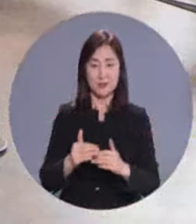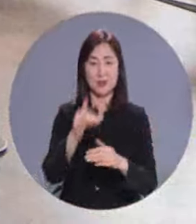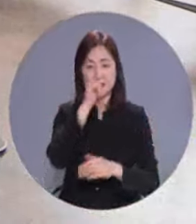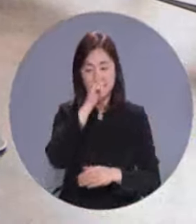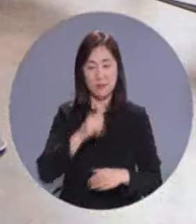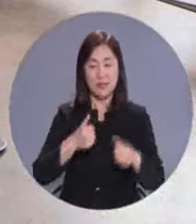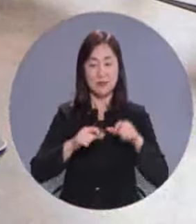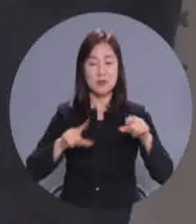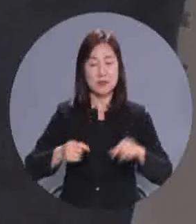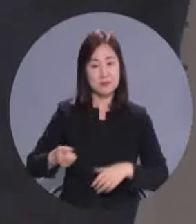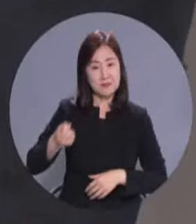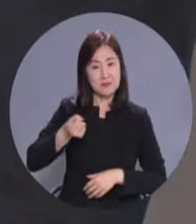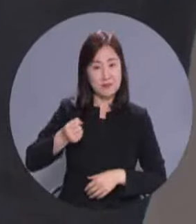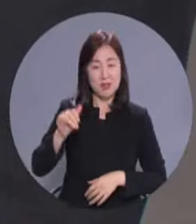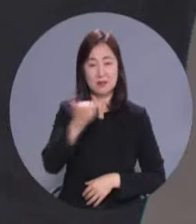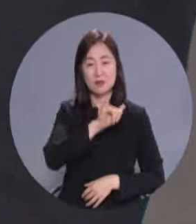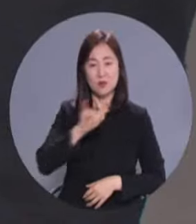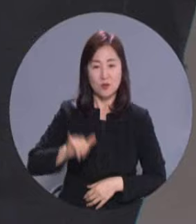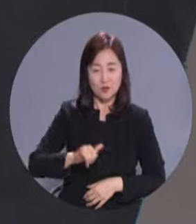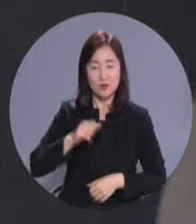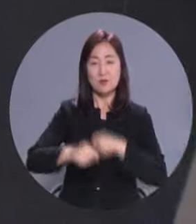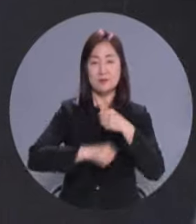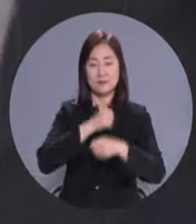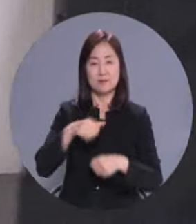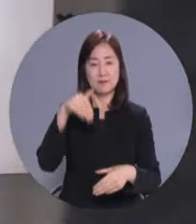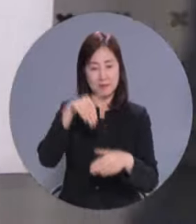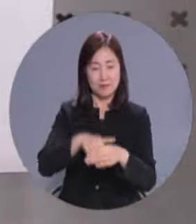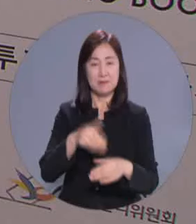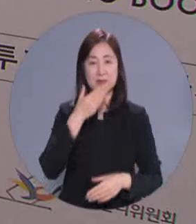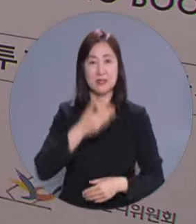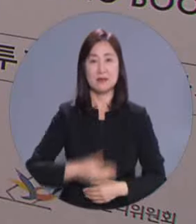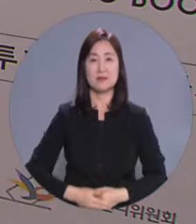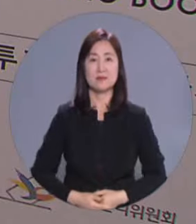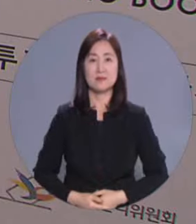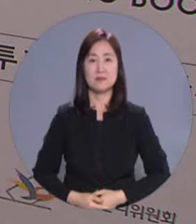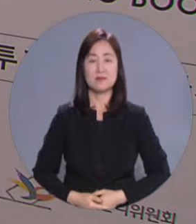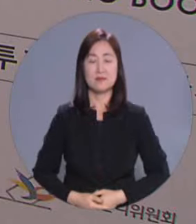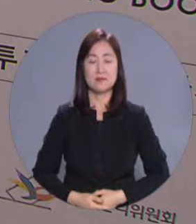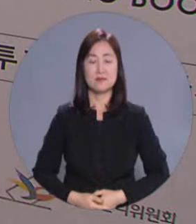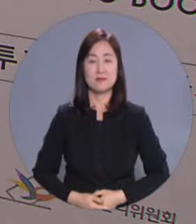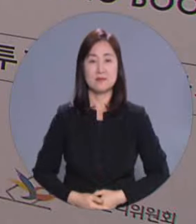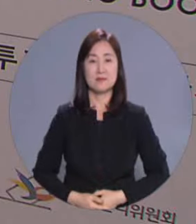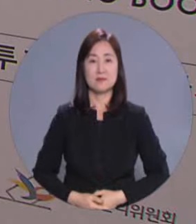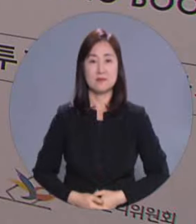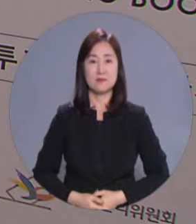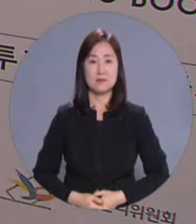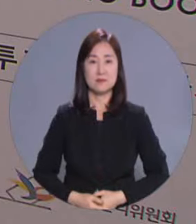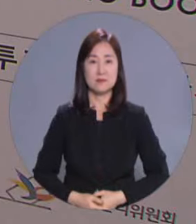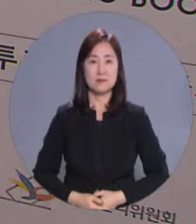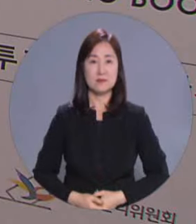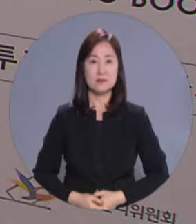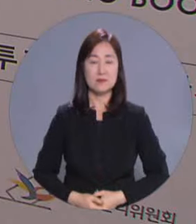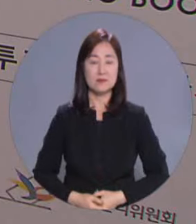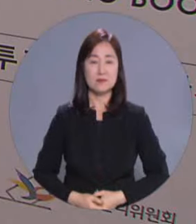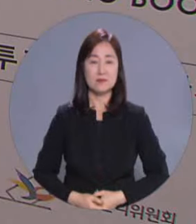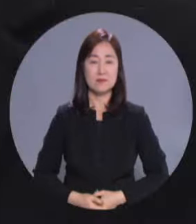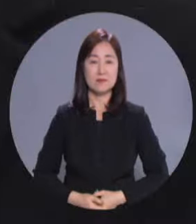6시부터는 전국 어느 투표소에서 참여할 수 있습니다 MBC 뉴스 철입니다